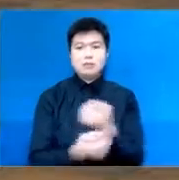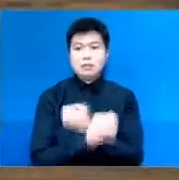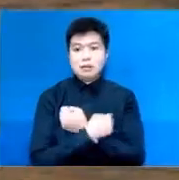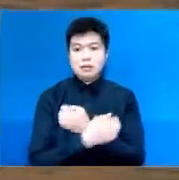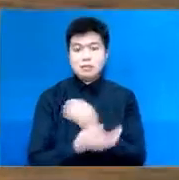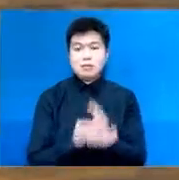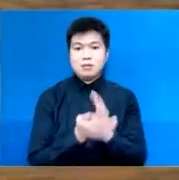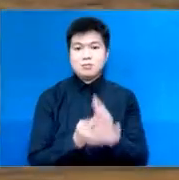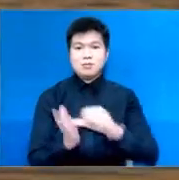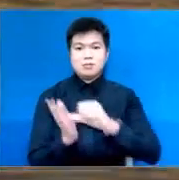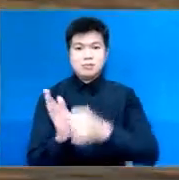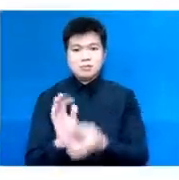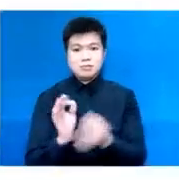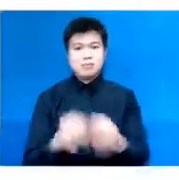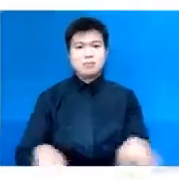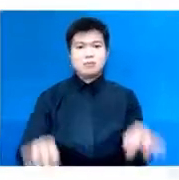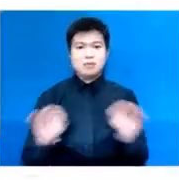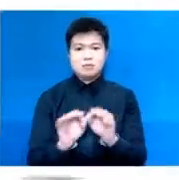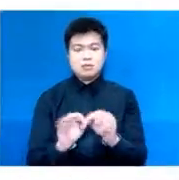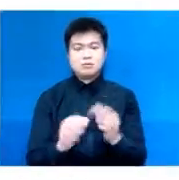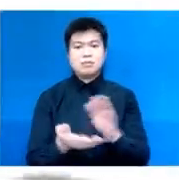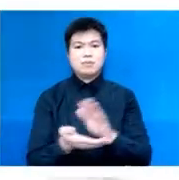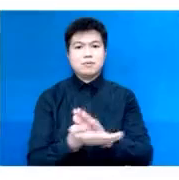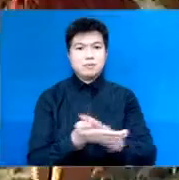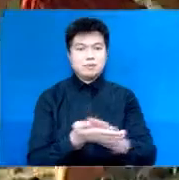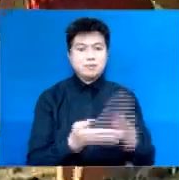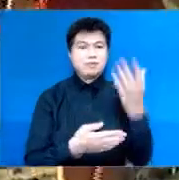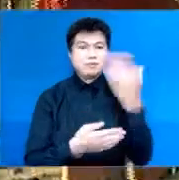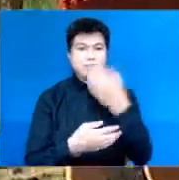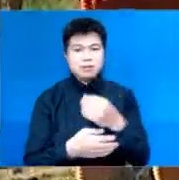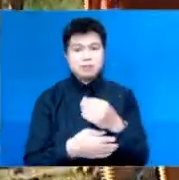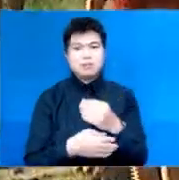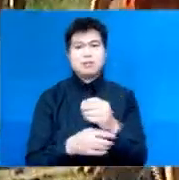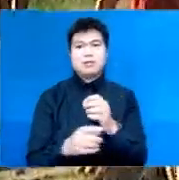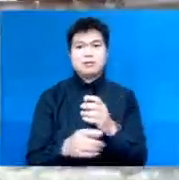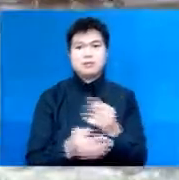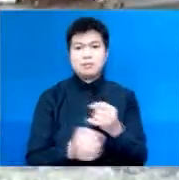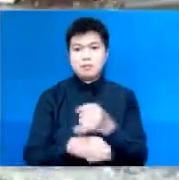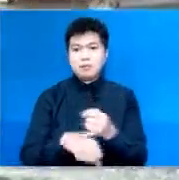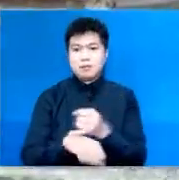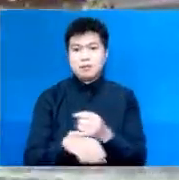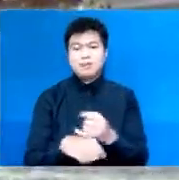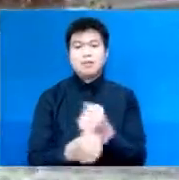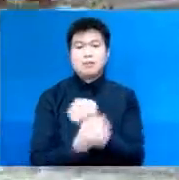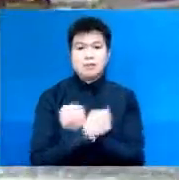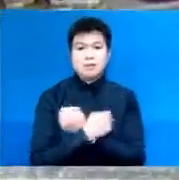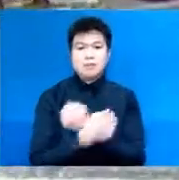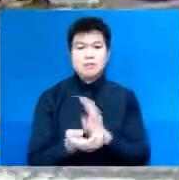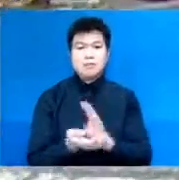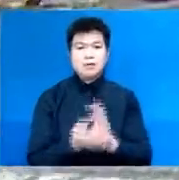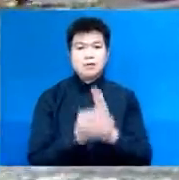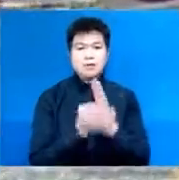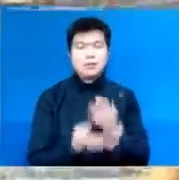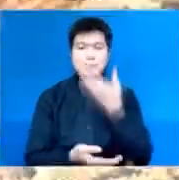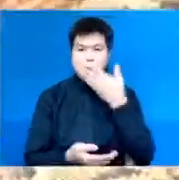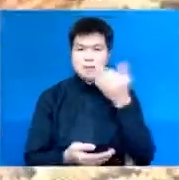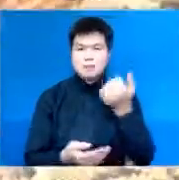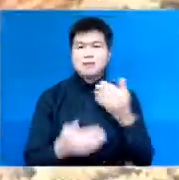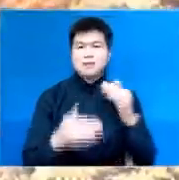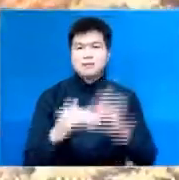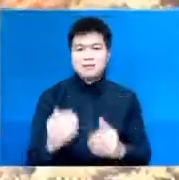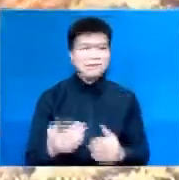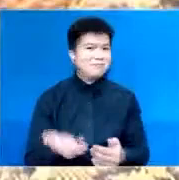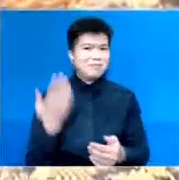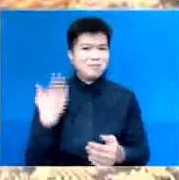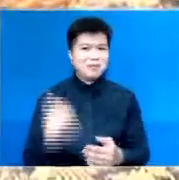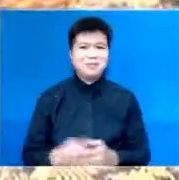isla. Dahil ang tema nila ngayon taon, Love Boracay, Better Than Ever. Naku, maliban dito, hindi lang daw puro party ang